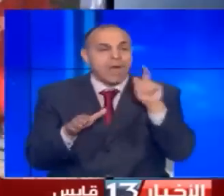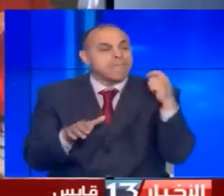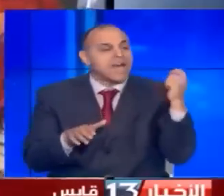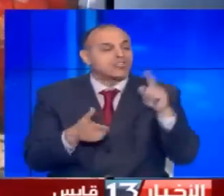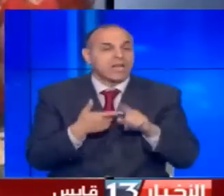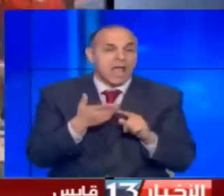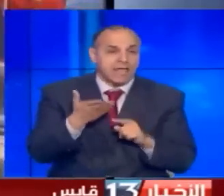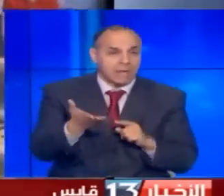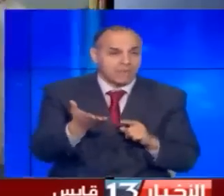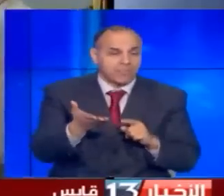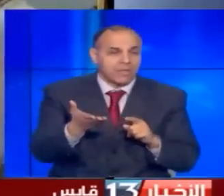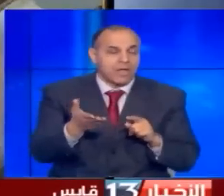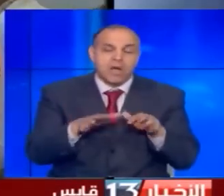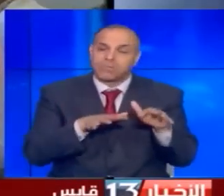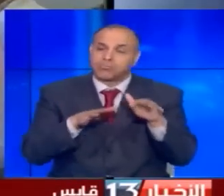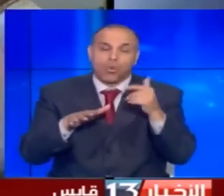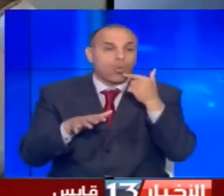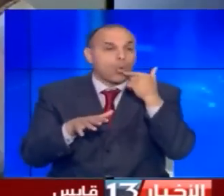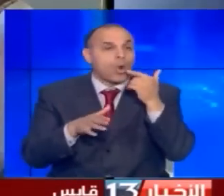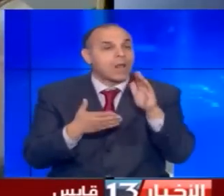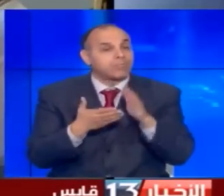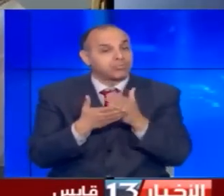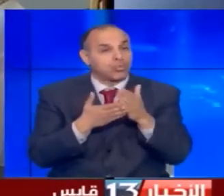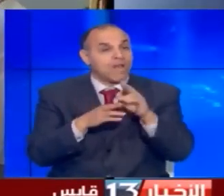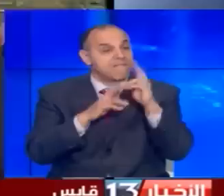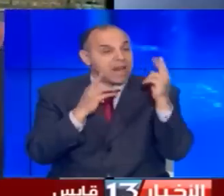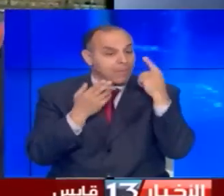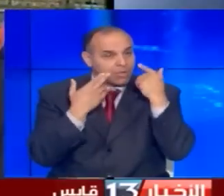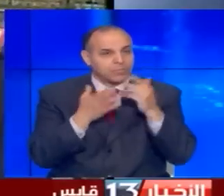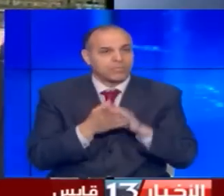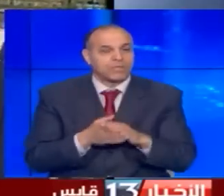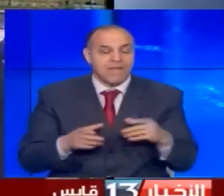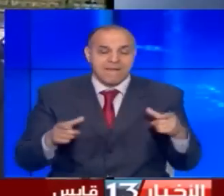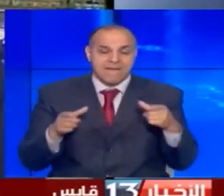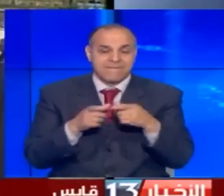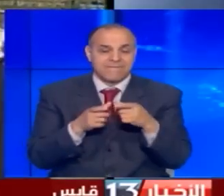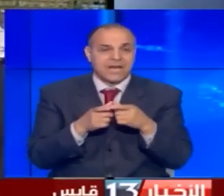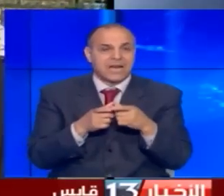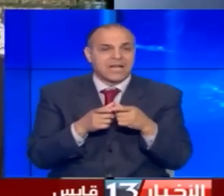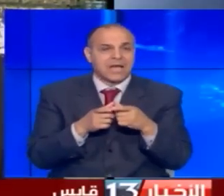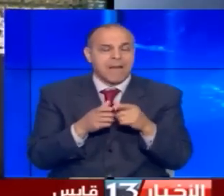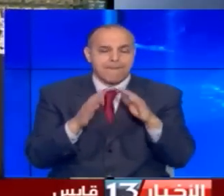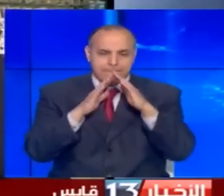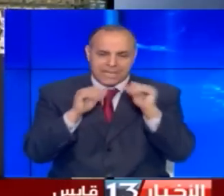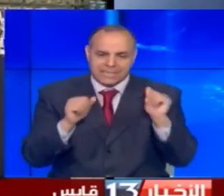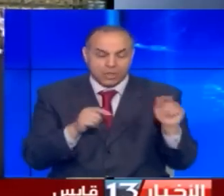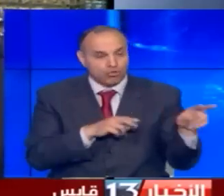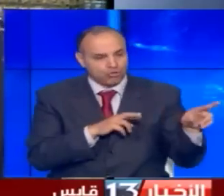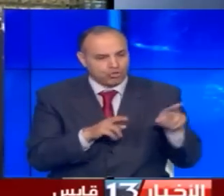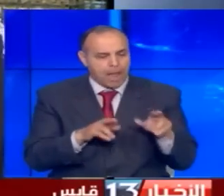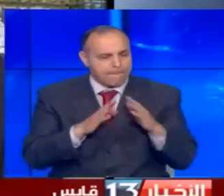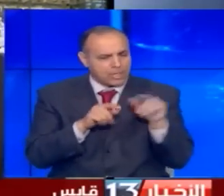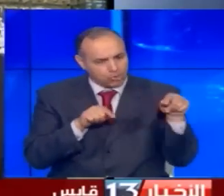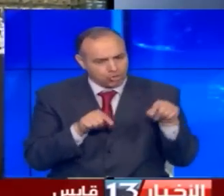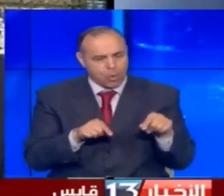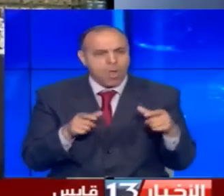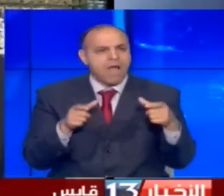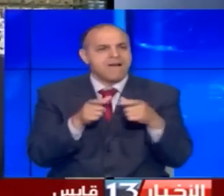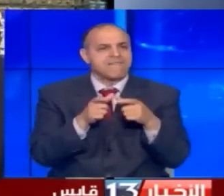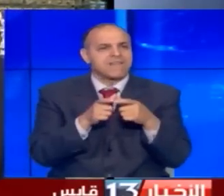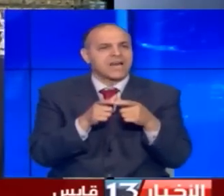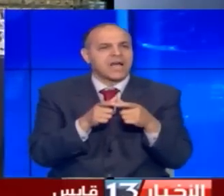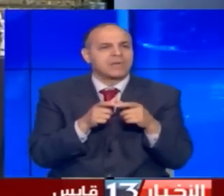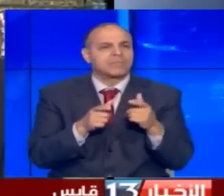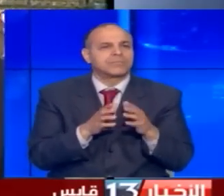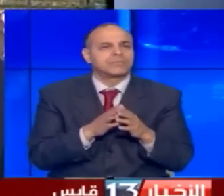المهرجان الذي تسعى هيئته ليكون دوليا. فرقة مصرية، فرقة سهر الليالي من مصر، وفرقة الفنون